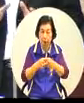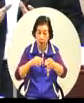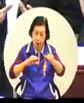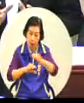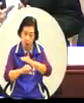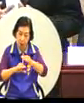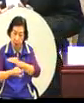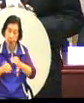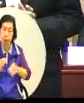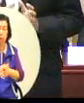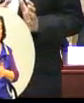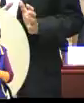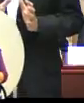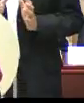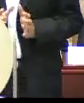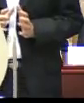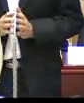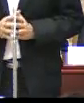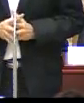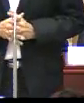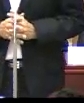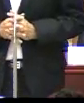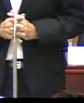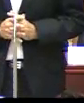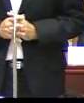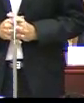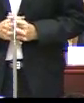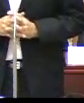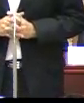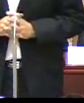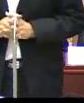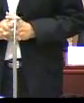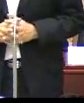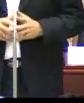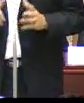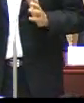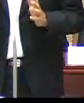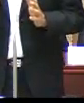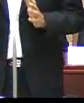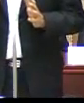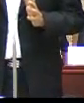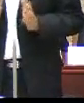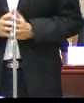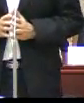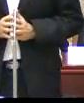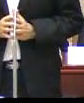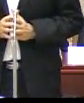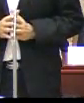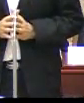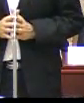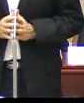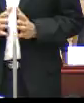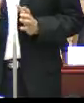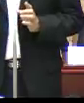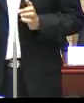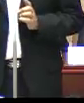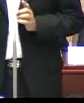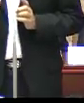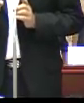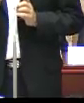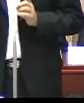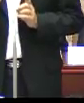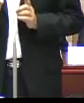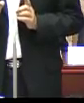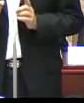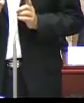再来要求一下他们的进度，然后如果必要的话我们去做一个会刊。当然希望如果在安全无虞的情况之下，在春